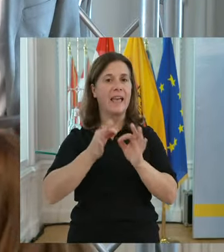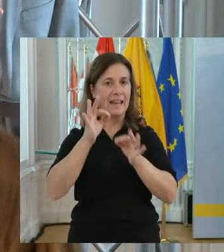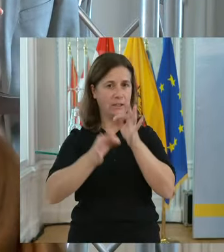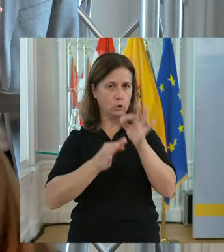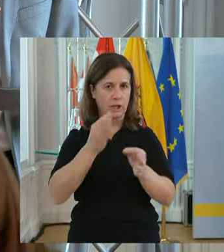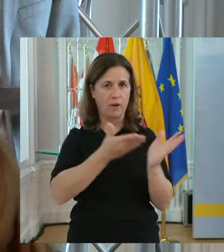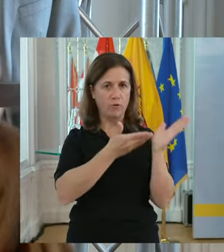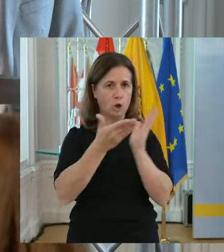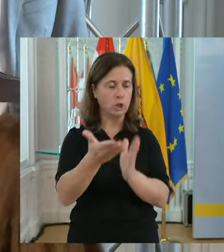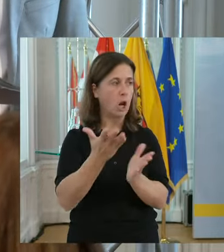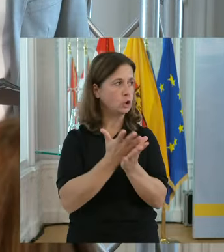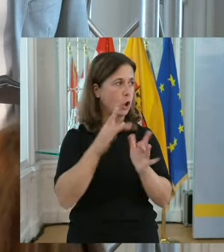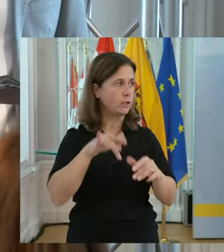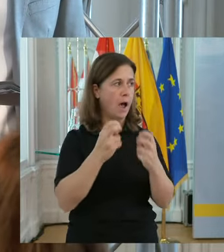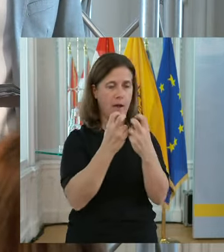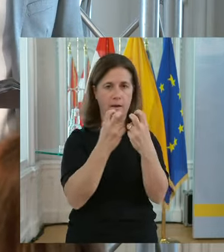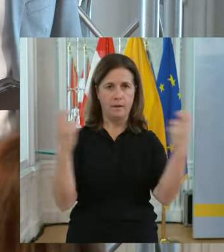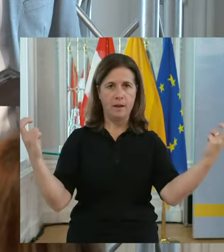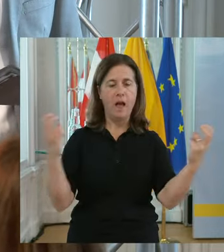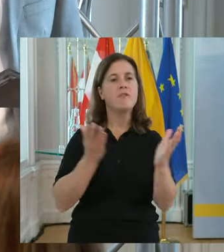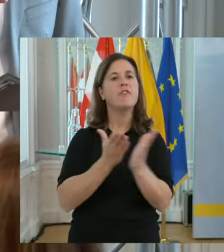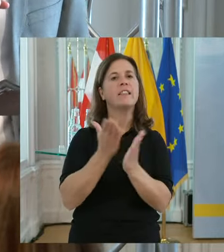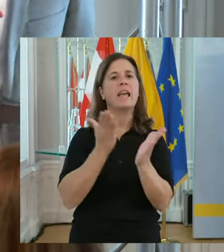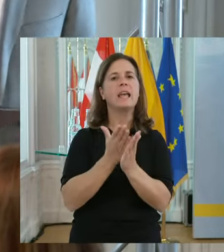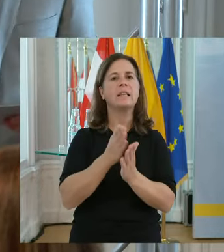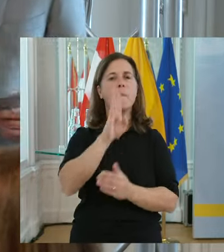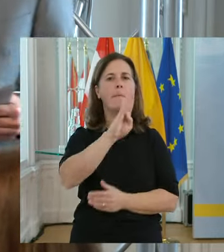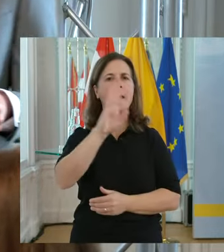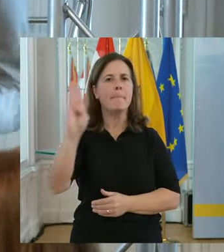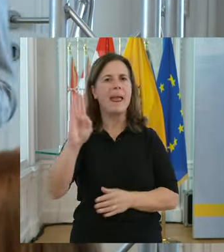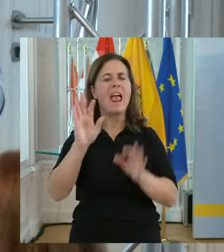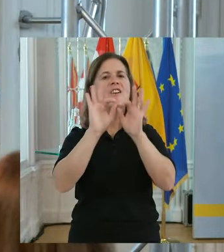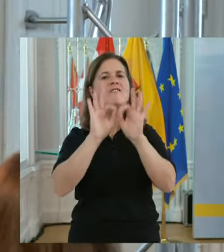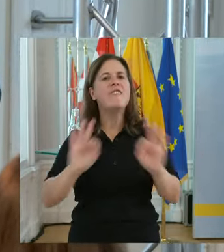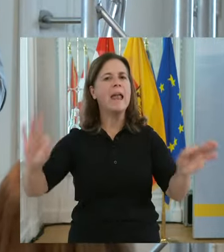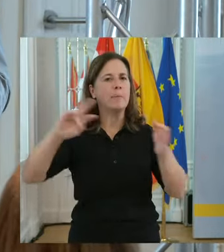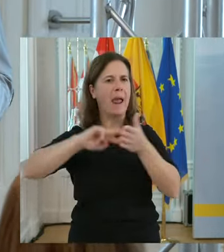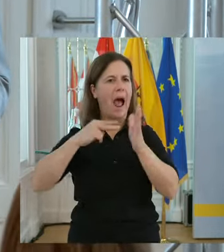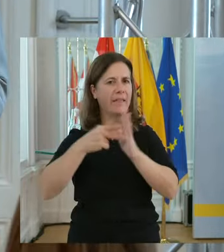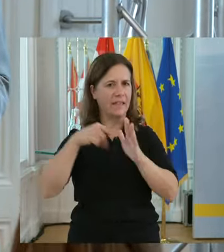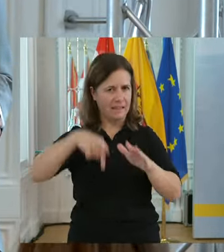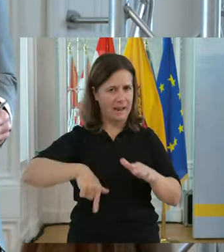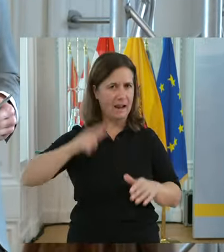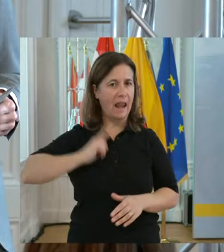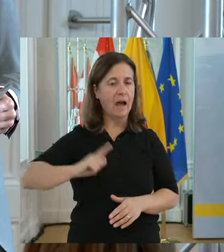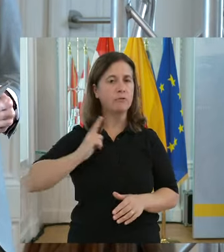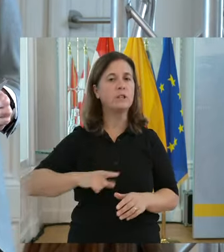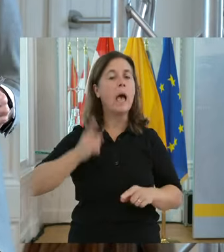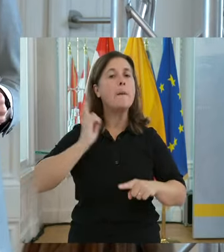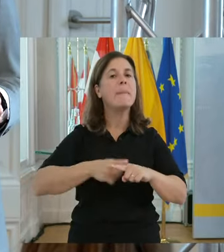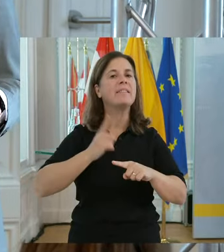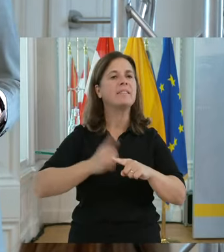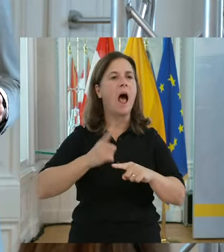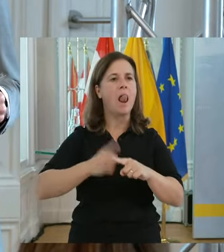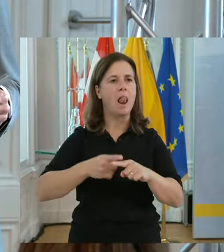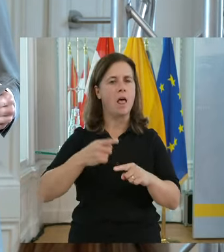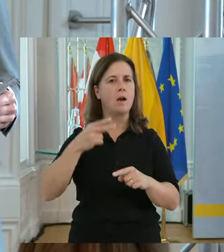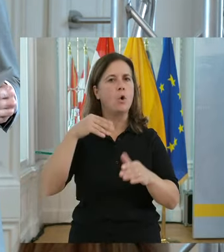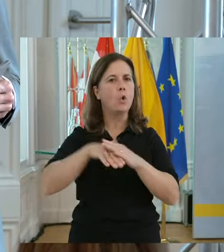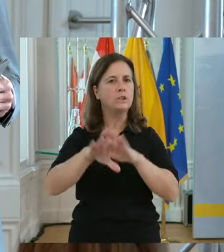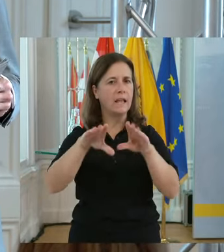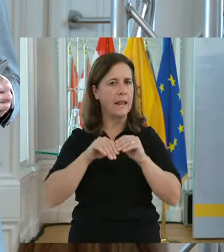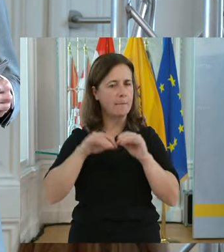Sie schon vor mir sitzen, nämlich die Vertreter von BB Feinmechanik in Klagenfurt. Das ist ein Metallverarbeitungsunternehmen, das